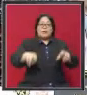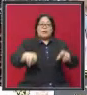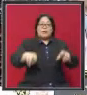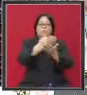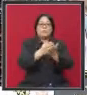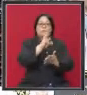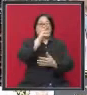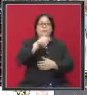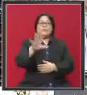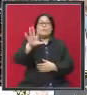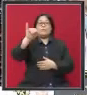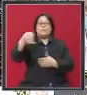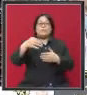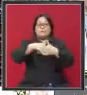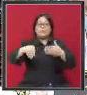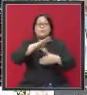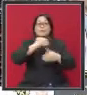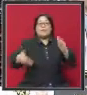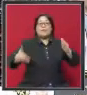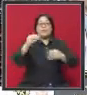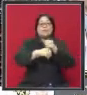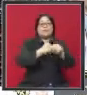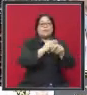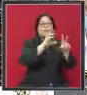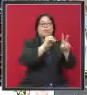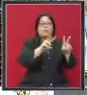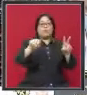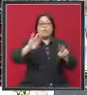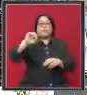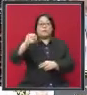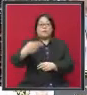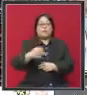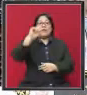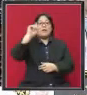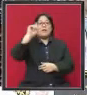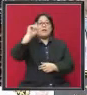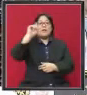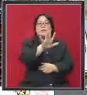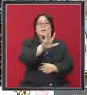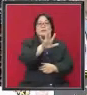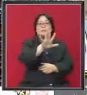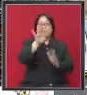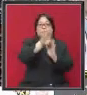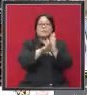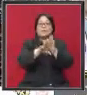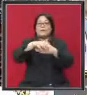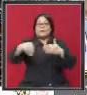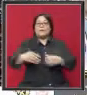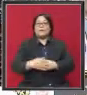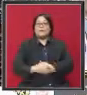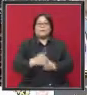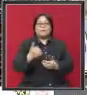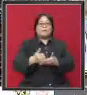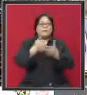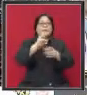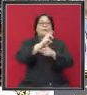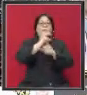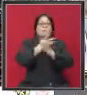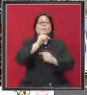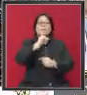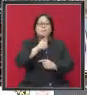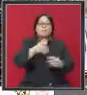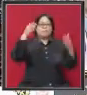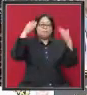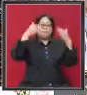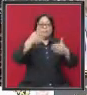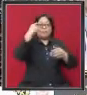peruntukan RM6.5 bilion berbanding dengan peruntukan 2020 untuk BSH yang hanya lebih kurang RM5 bilion. Bantuan kebajikan